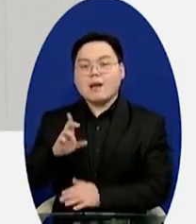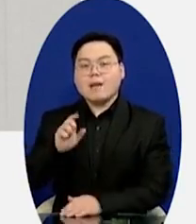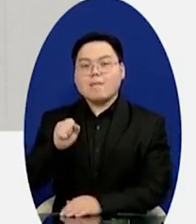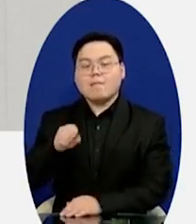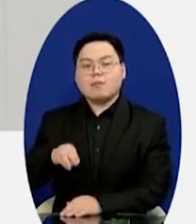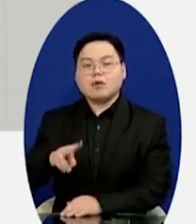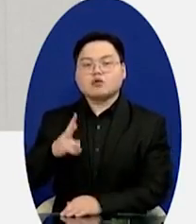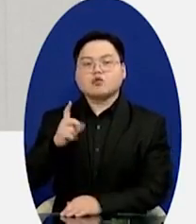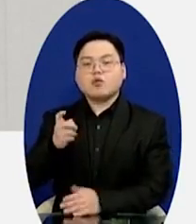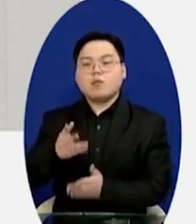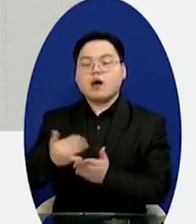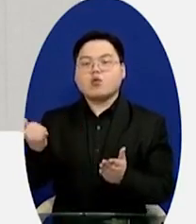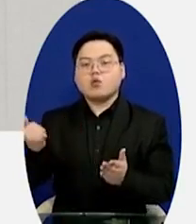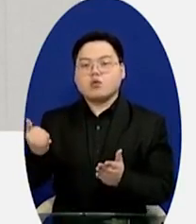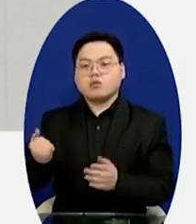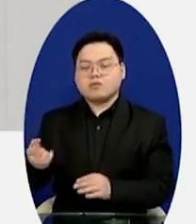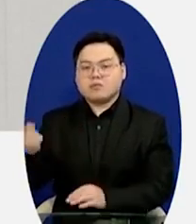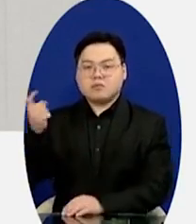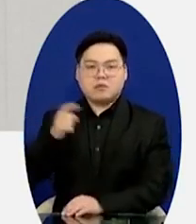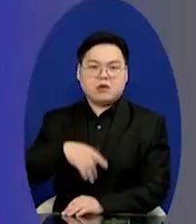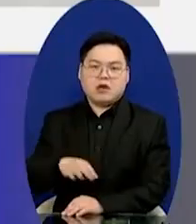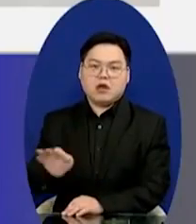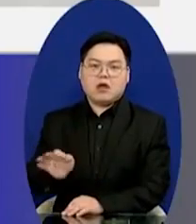уу? Ирээгүй.